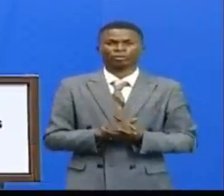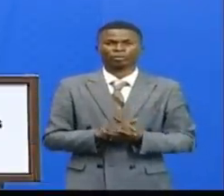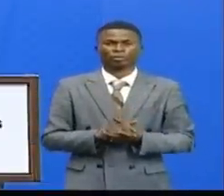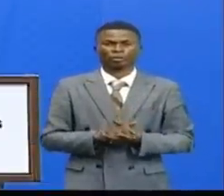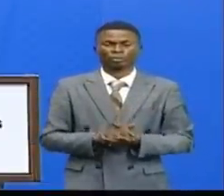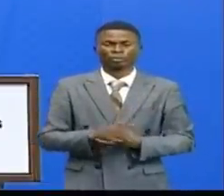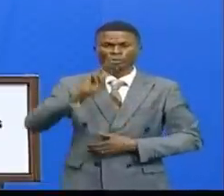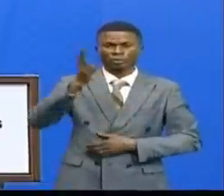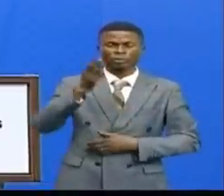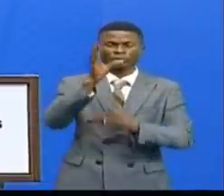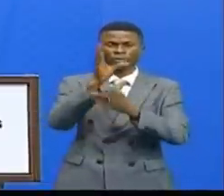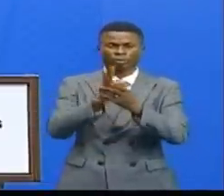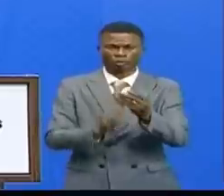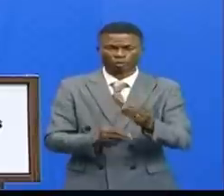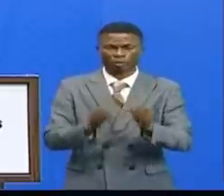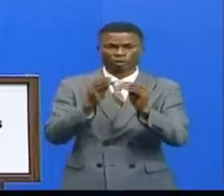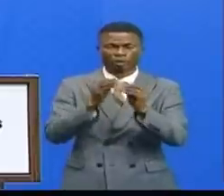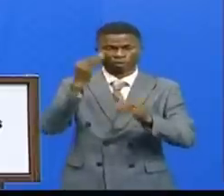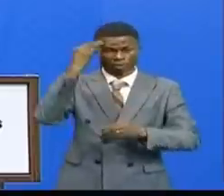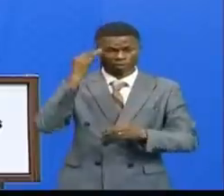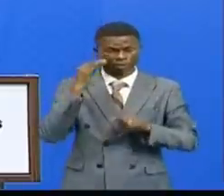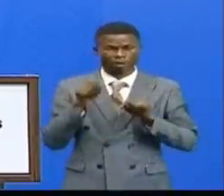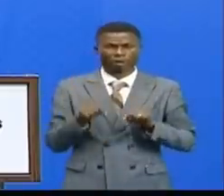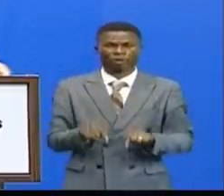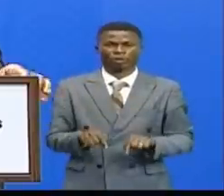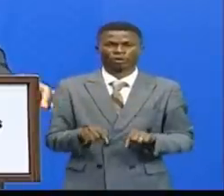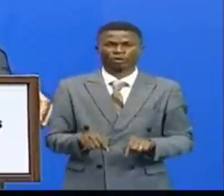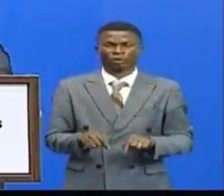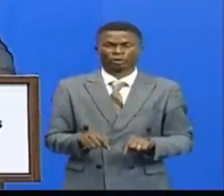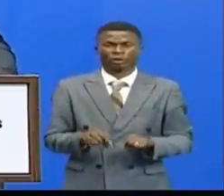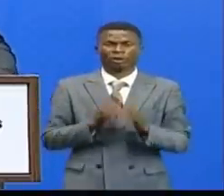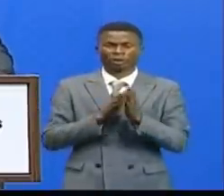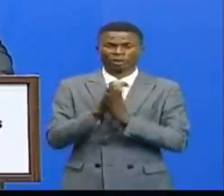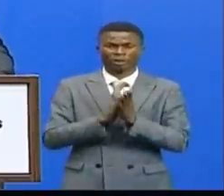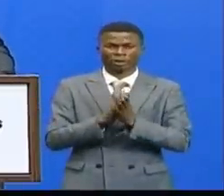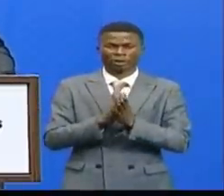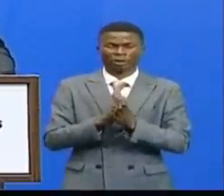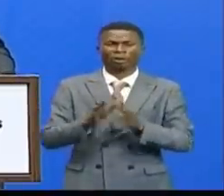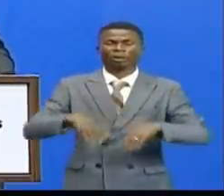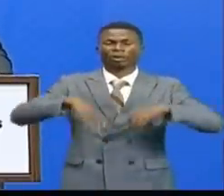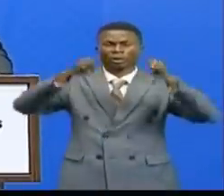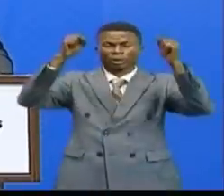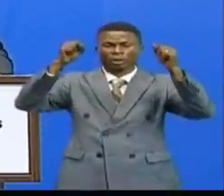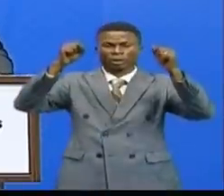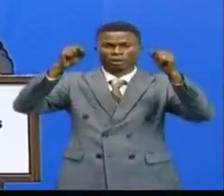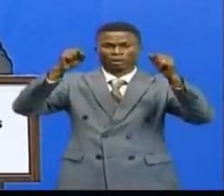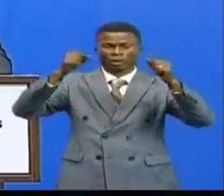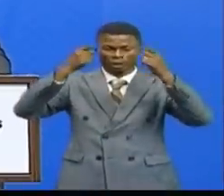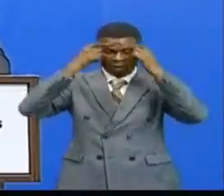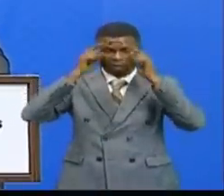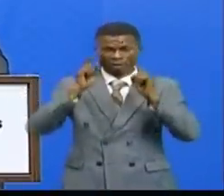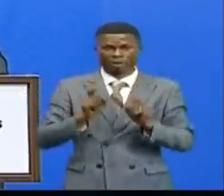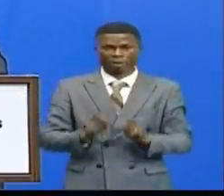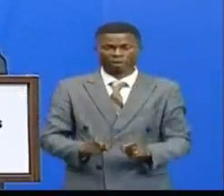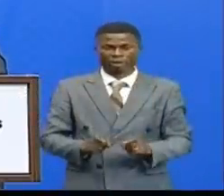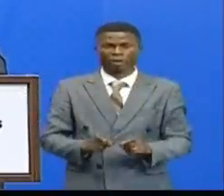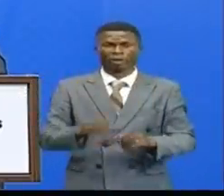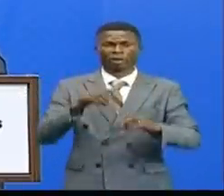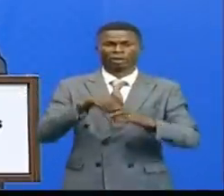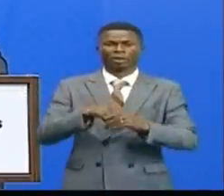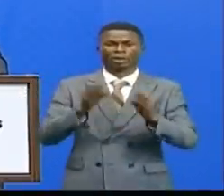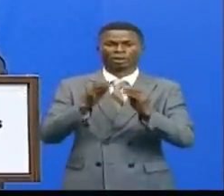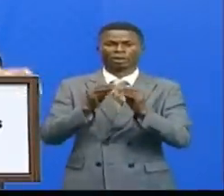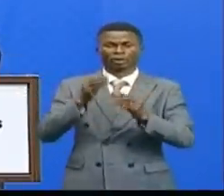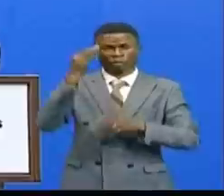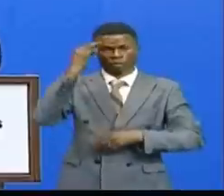Au troisième chapitre du Conseil de ministres de ce jour, relatif à l'approbation d'un relevé des décisions du Conseil de